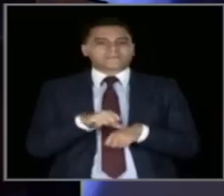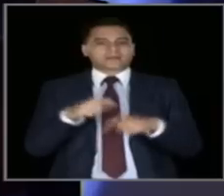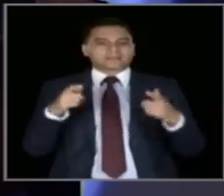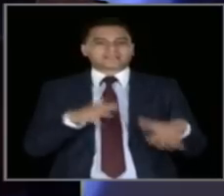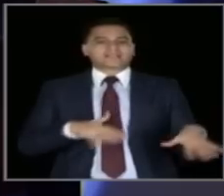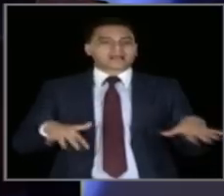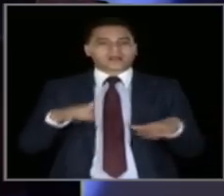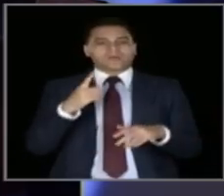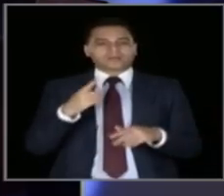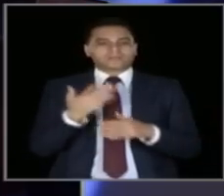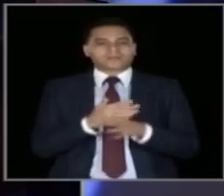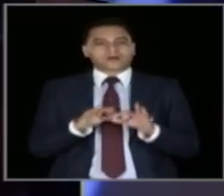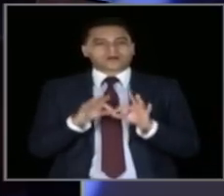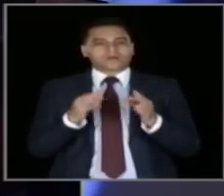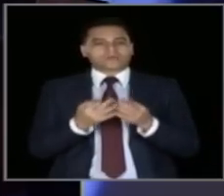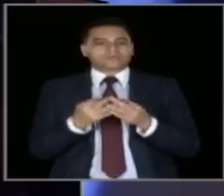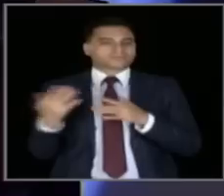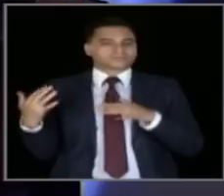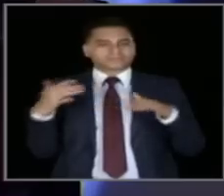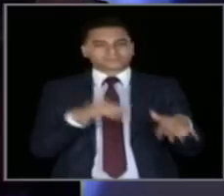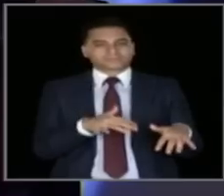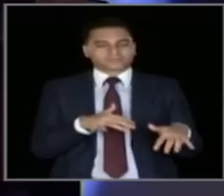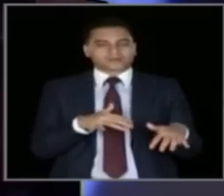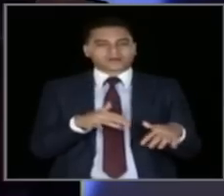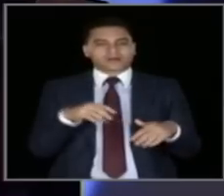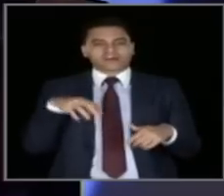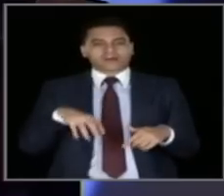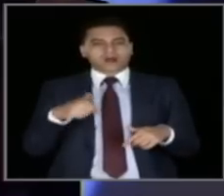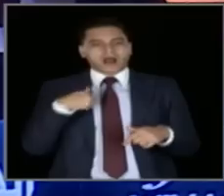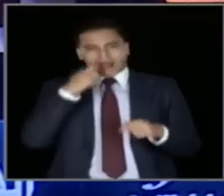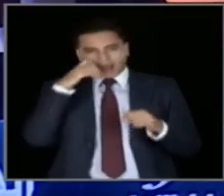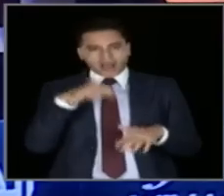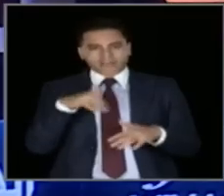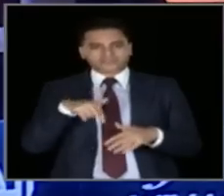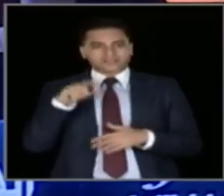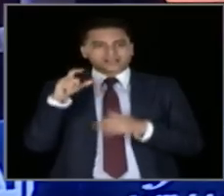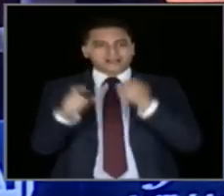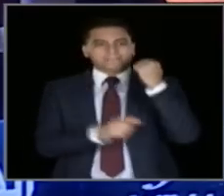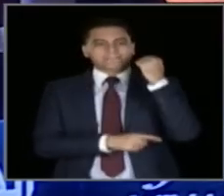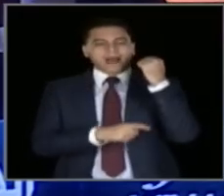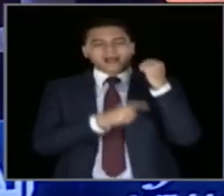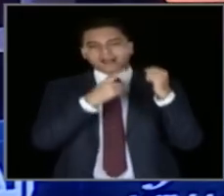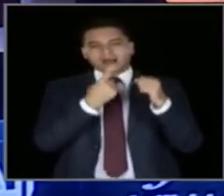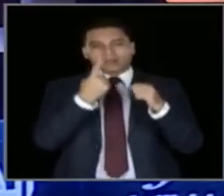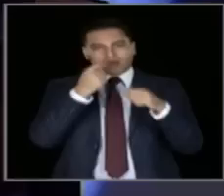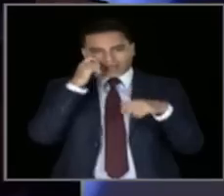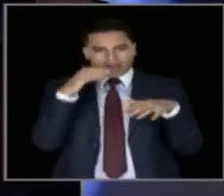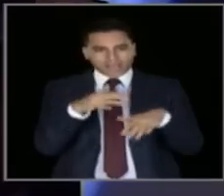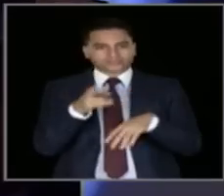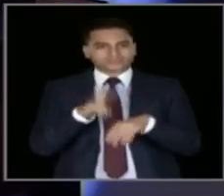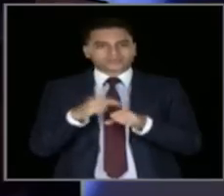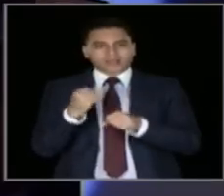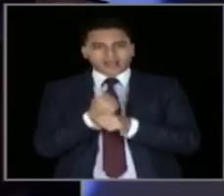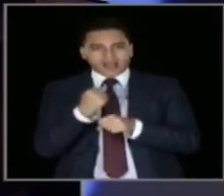لان أهلي كلهم جم القاهرة، أنا قاعدة في المحلة لوحدي، بجيد كل الأعمال المنزلية وبعلمها كمان